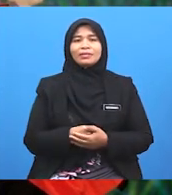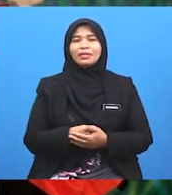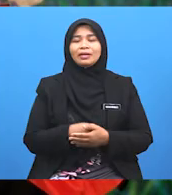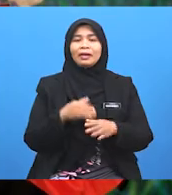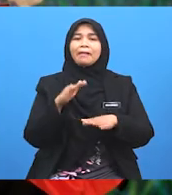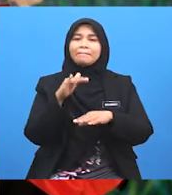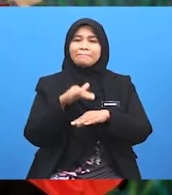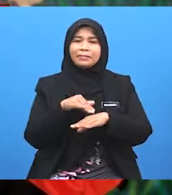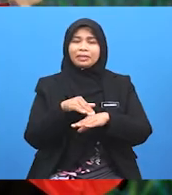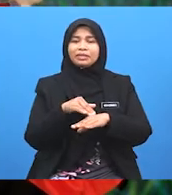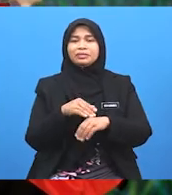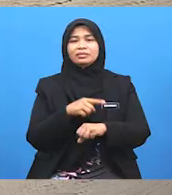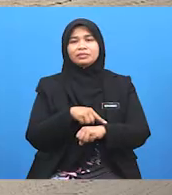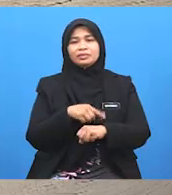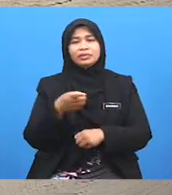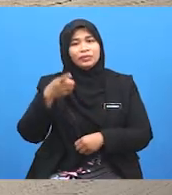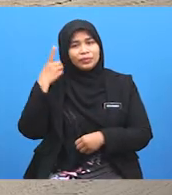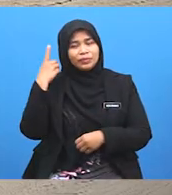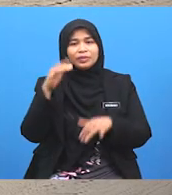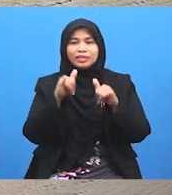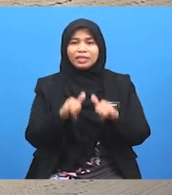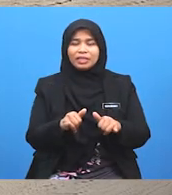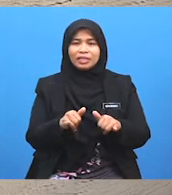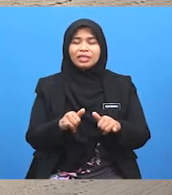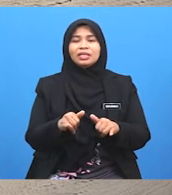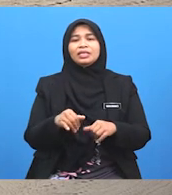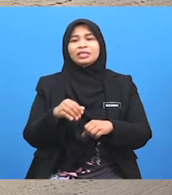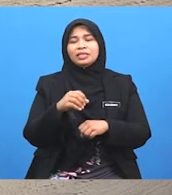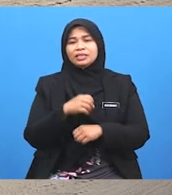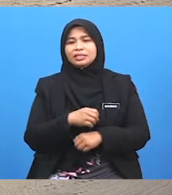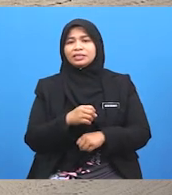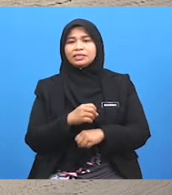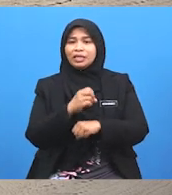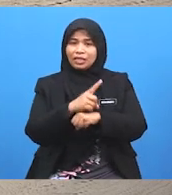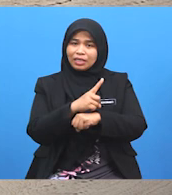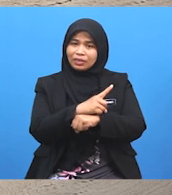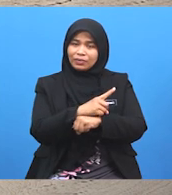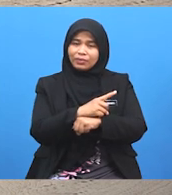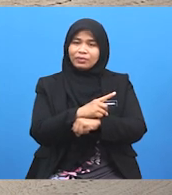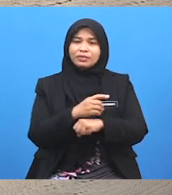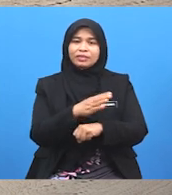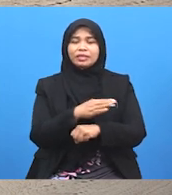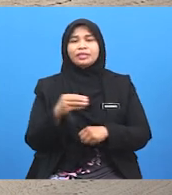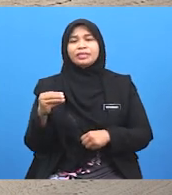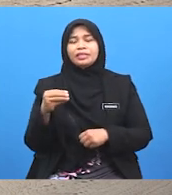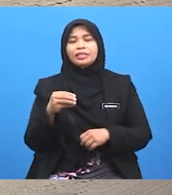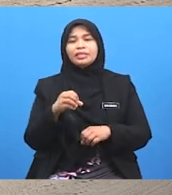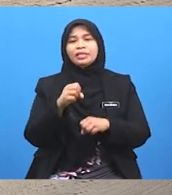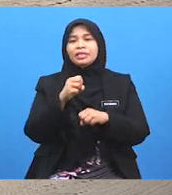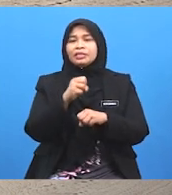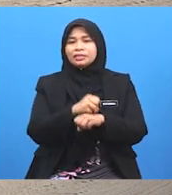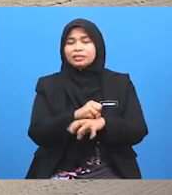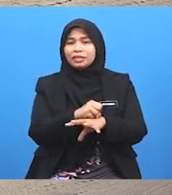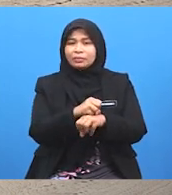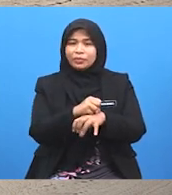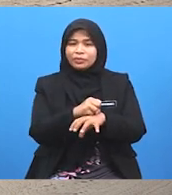Pada zaman dahulu, tinggal seekor belalang dan semut di hutan. Belalang